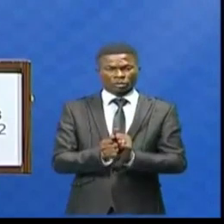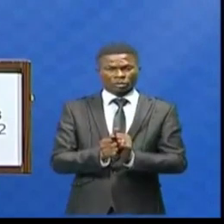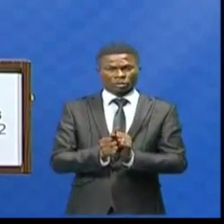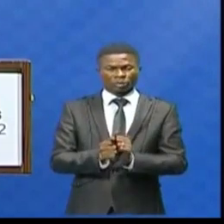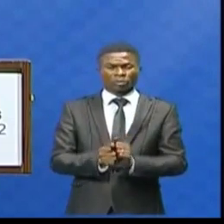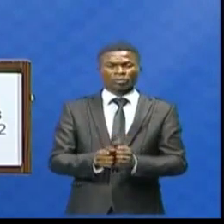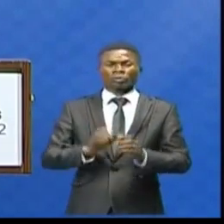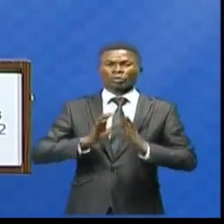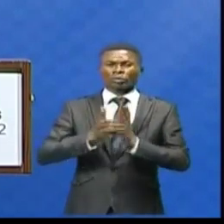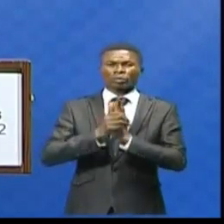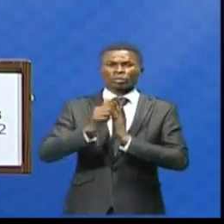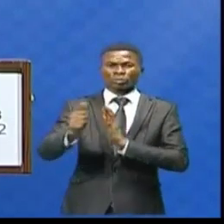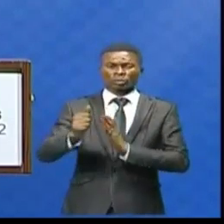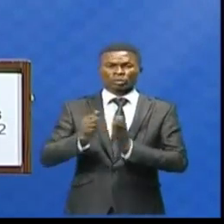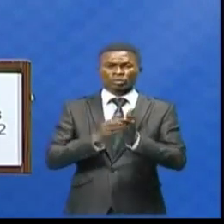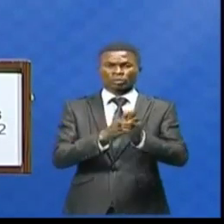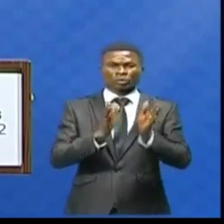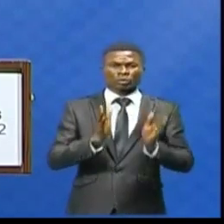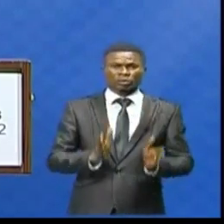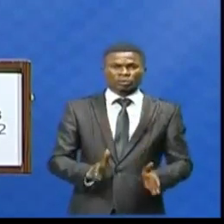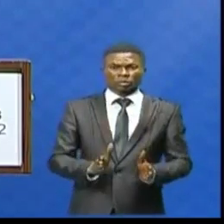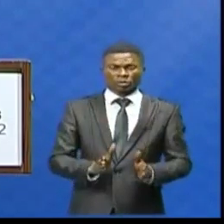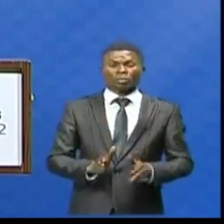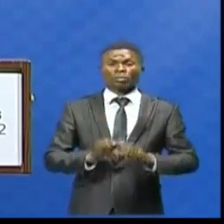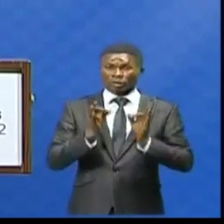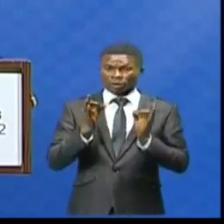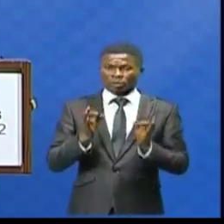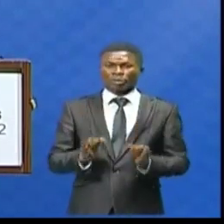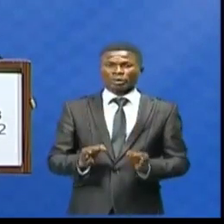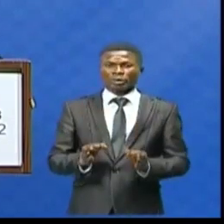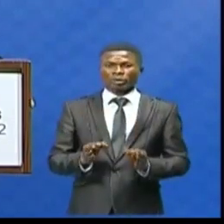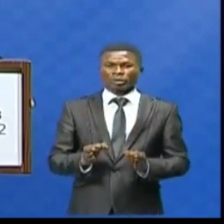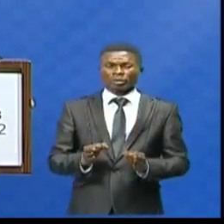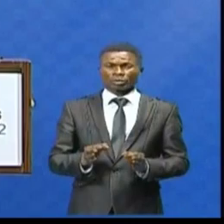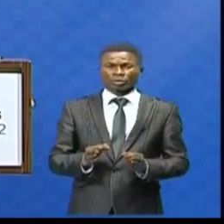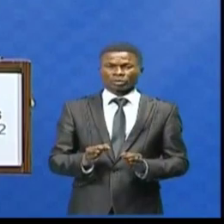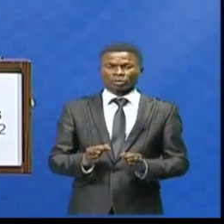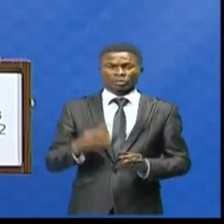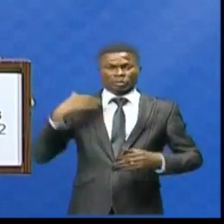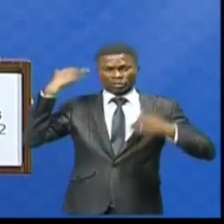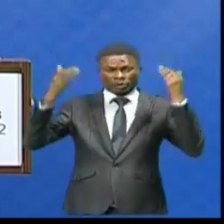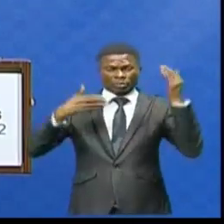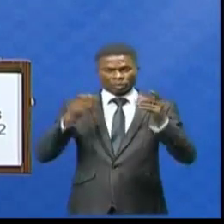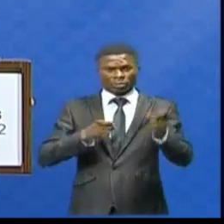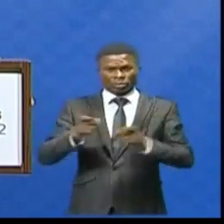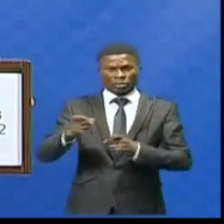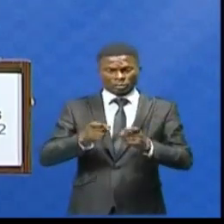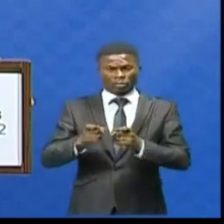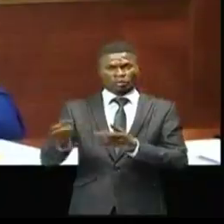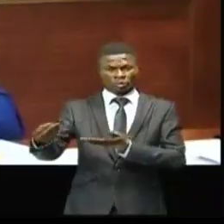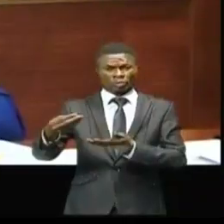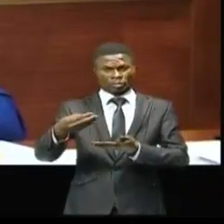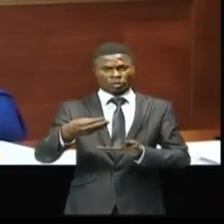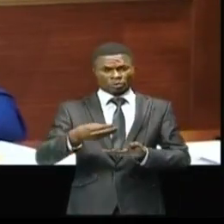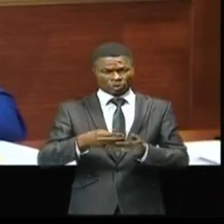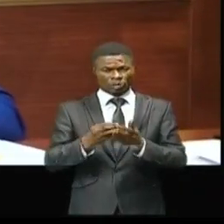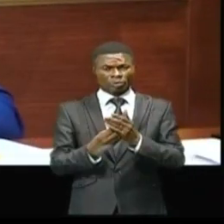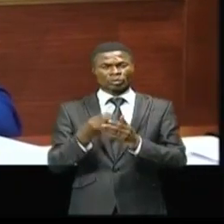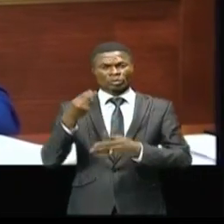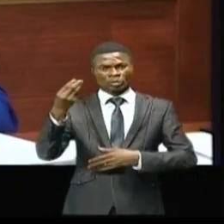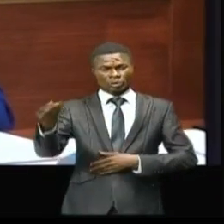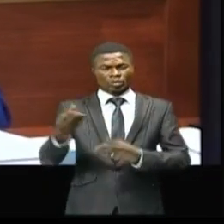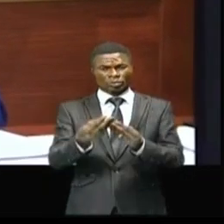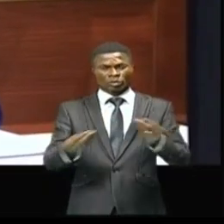gage de performance manée réelle par contre ce sont des pratiques de gestion rationnelles qui produiront